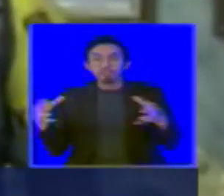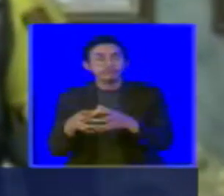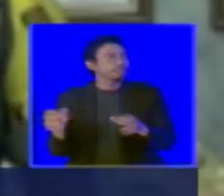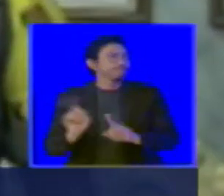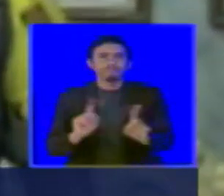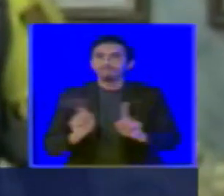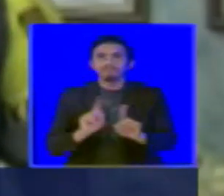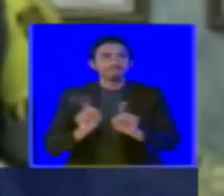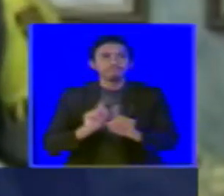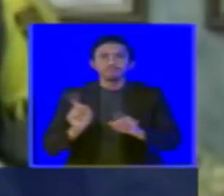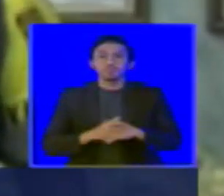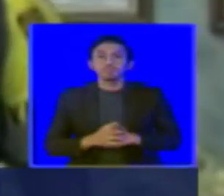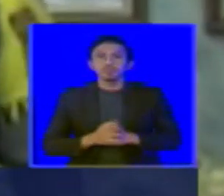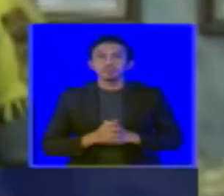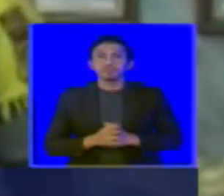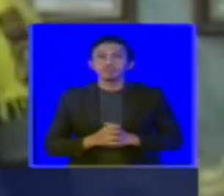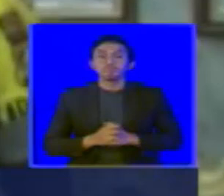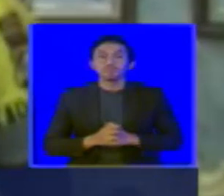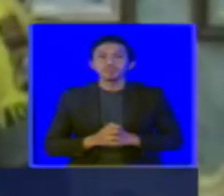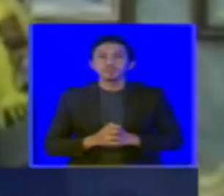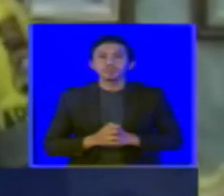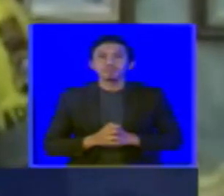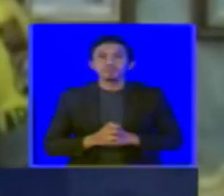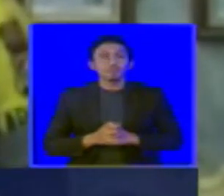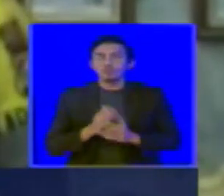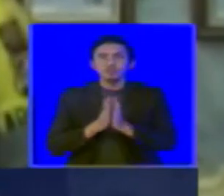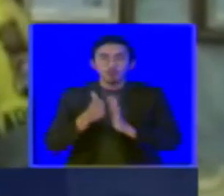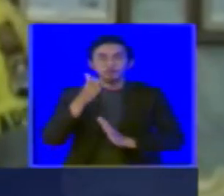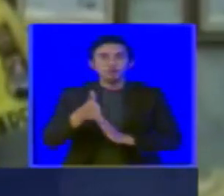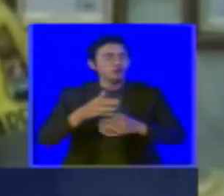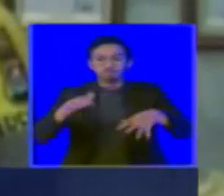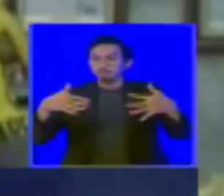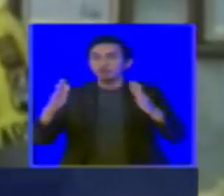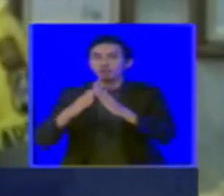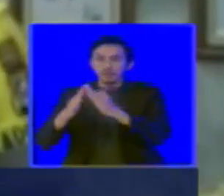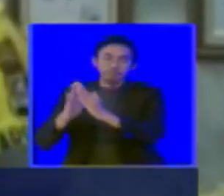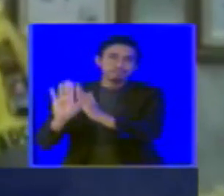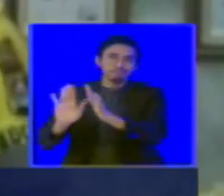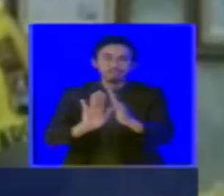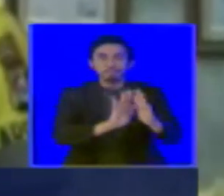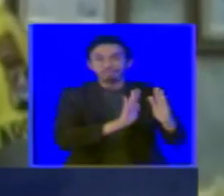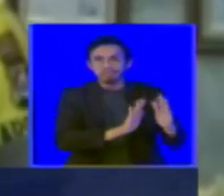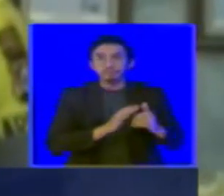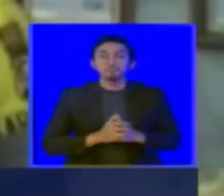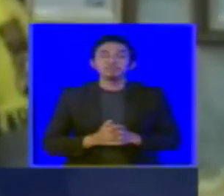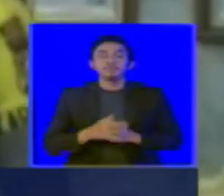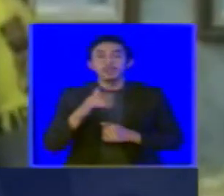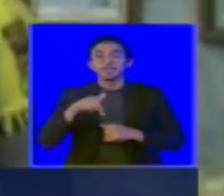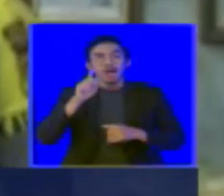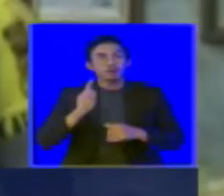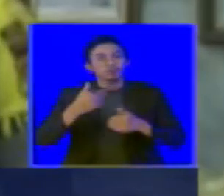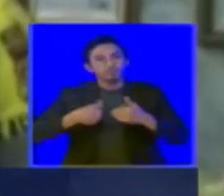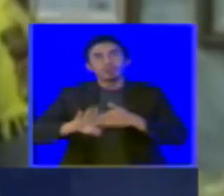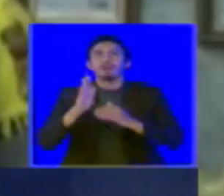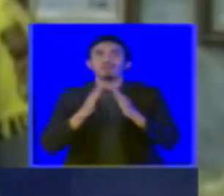tidak penting, kita langsung arahkan untuk mereka kembali ke rumahnya masing-masing. Ini saatnya kita kembali ke rumah untuk